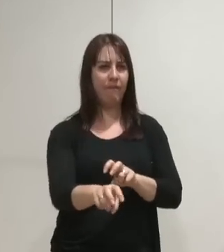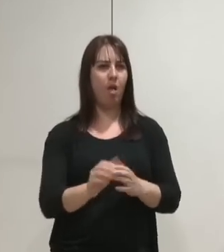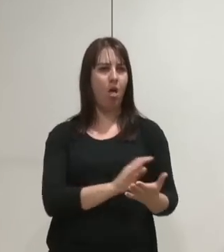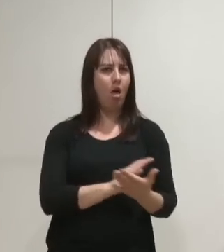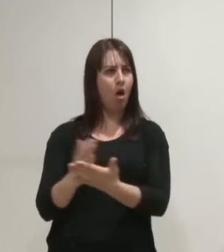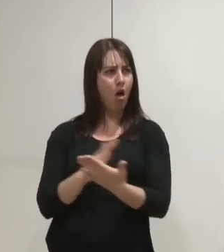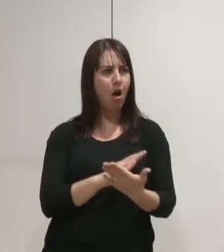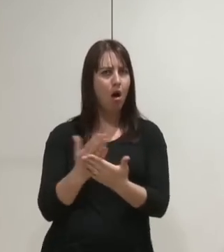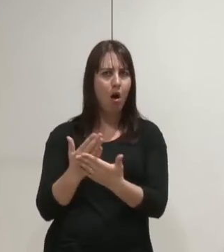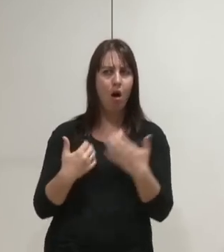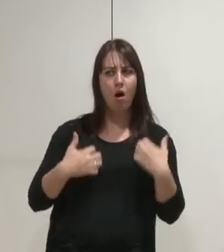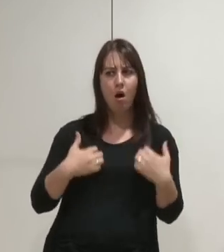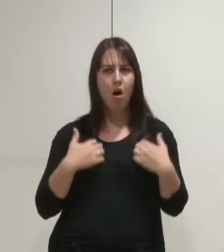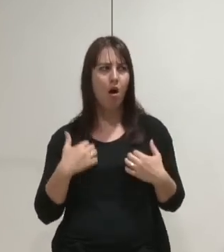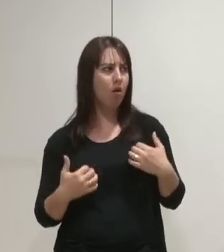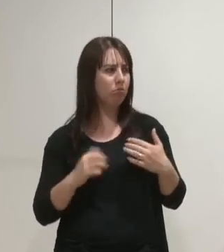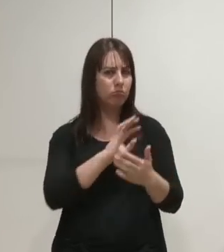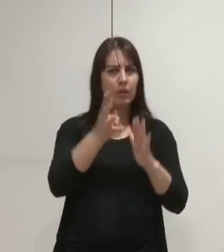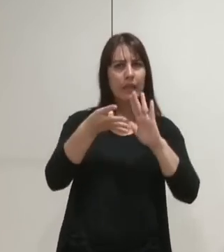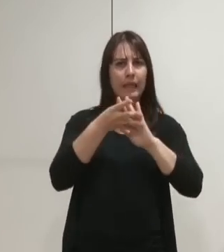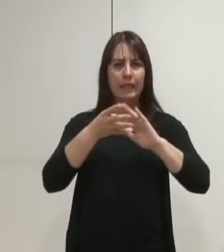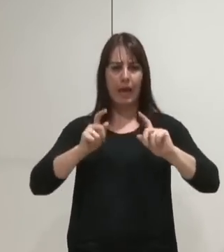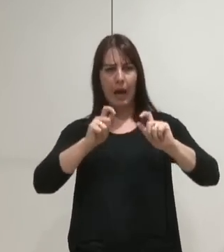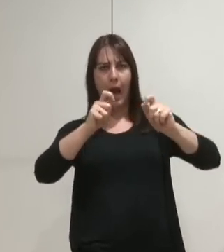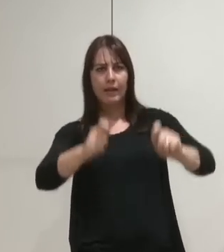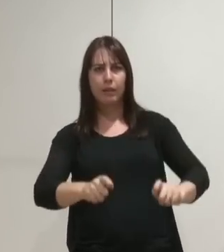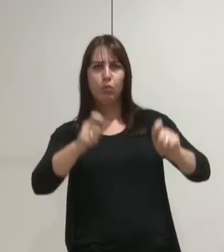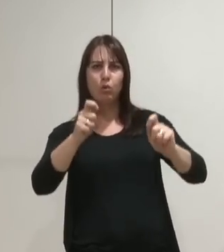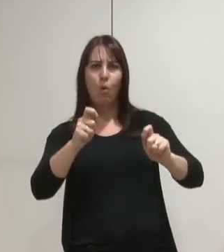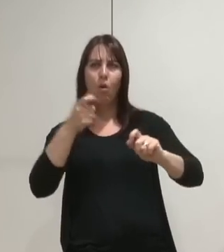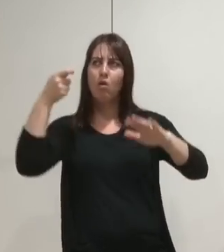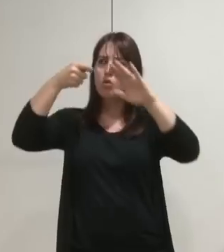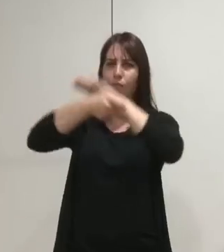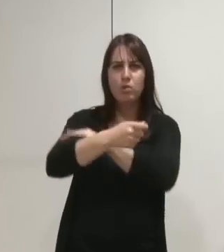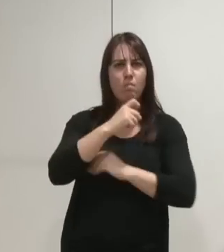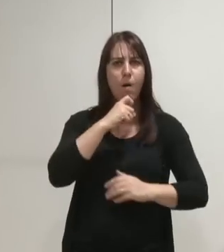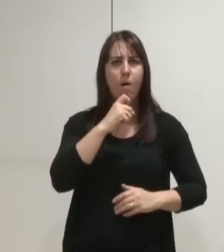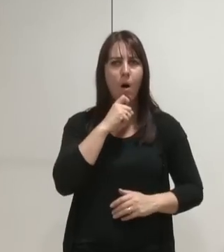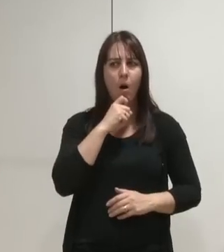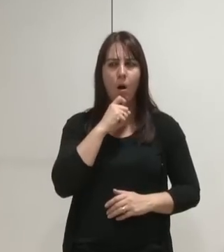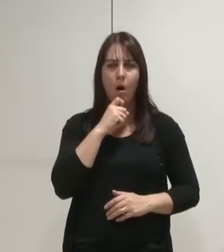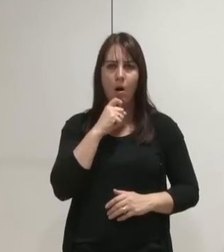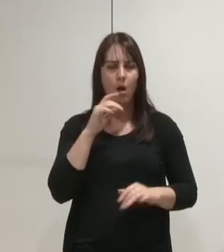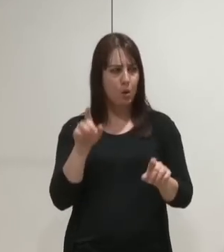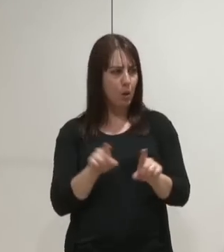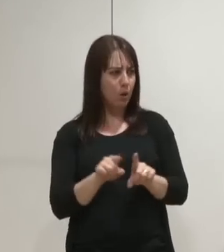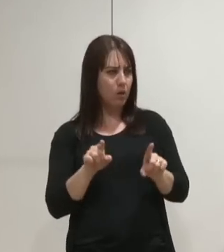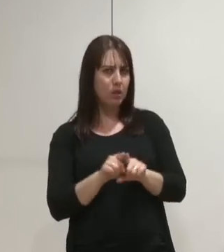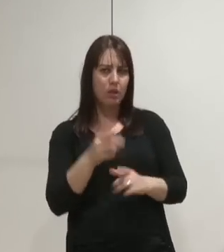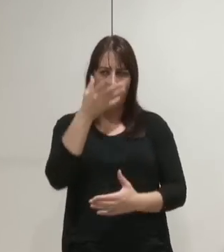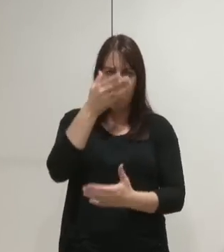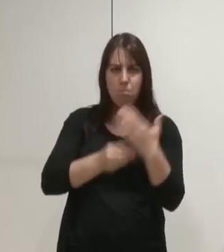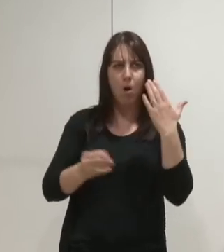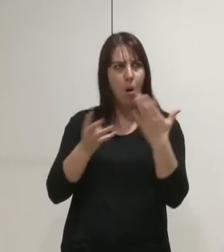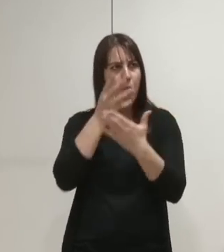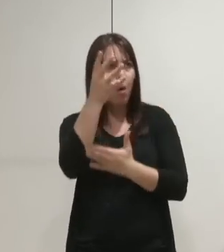n n'avons toujours pas les des critères d'attribution de subvention et nous n'avons toujours pas de projet